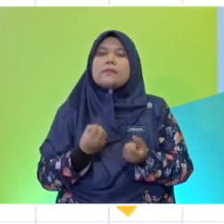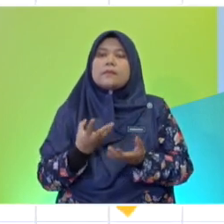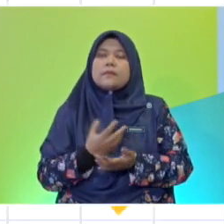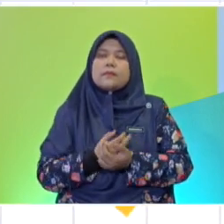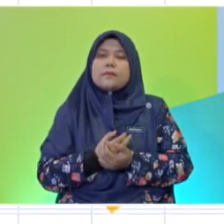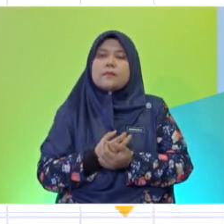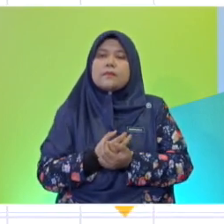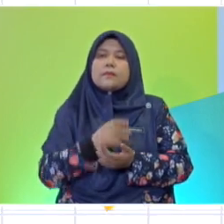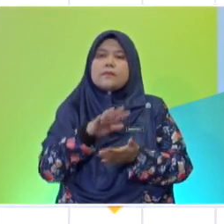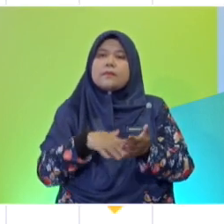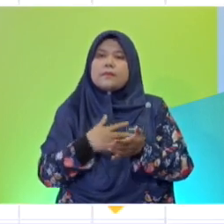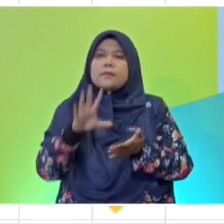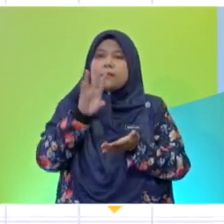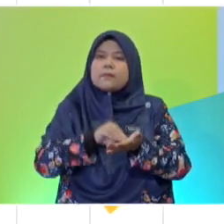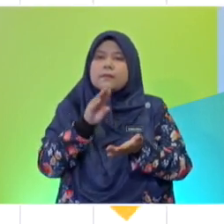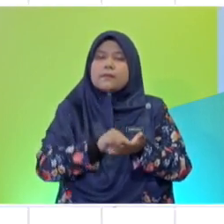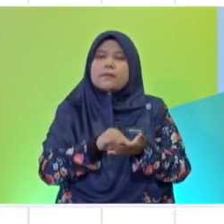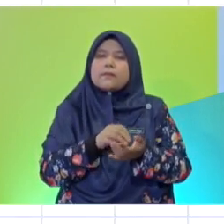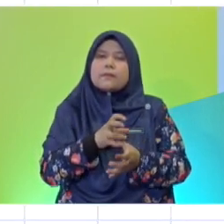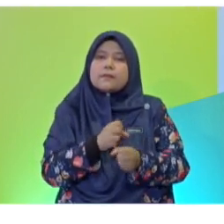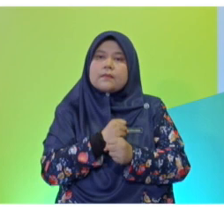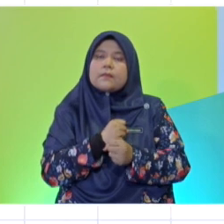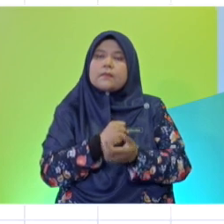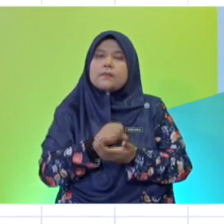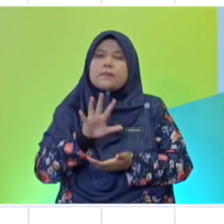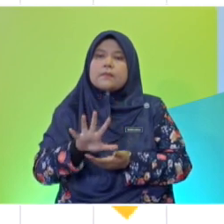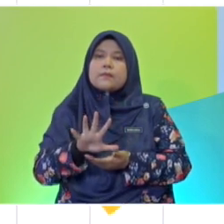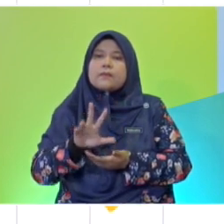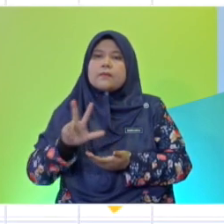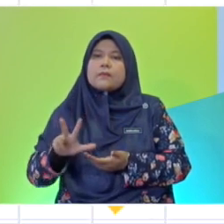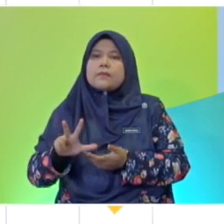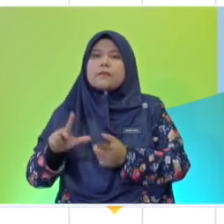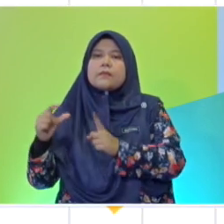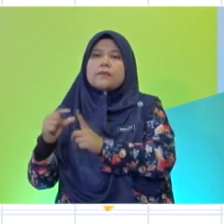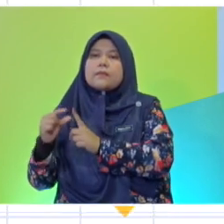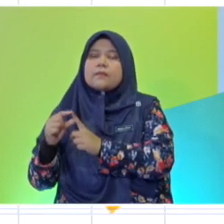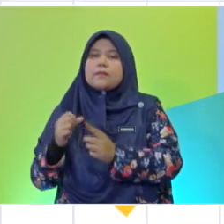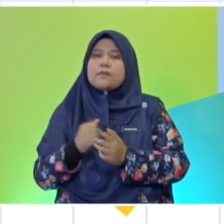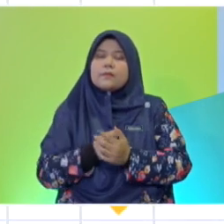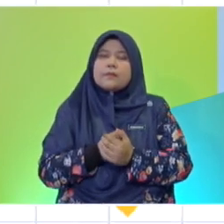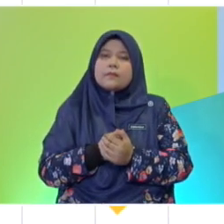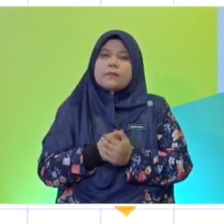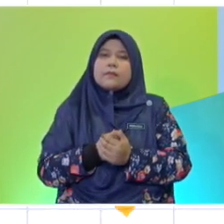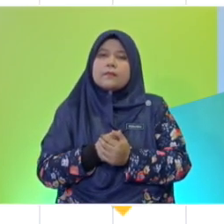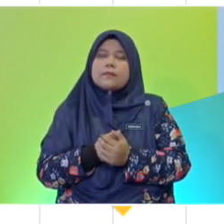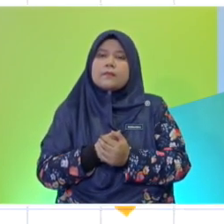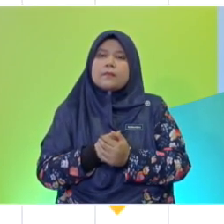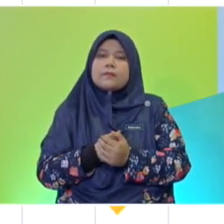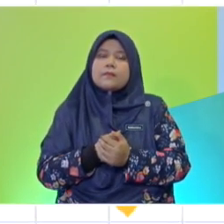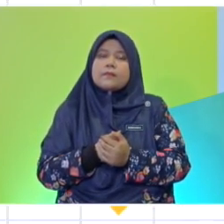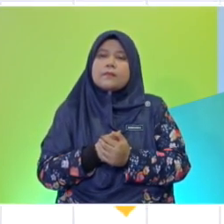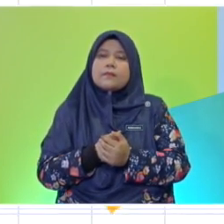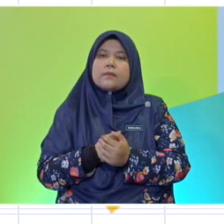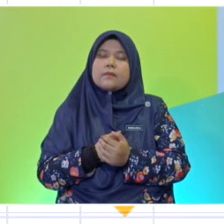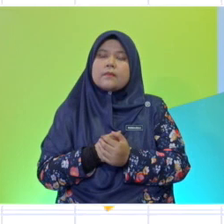dan kawan saya Aina dia telah mendapat 53 patah perkataan